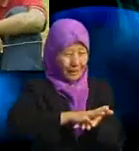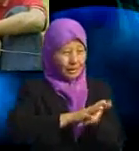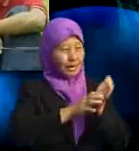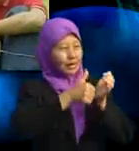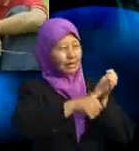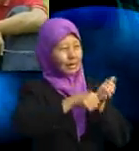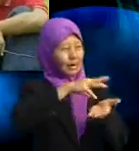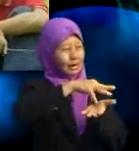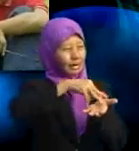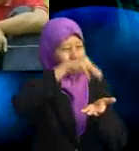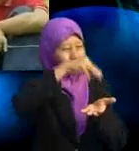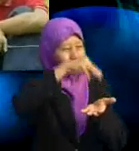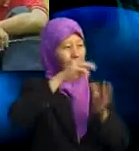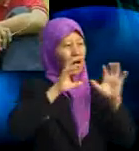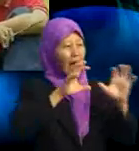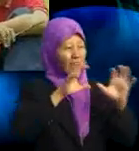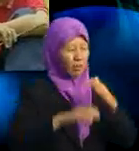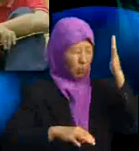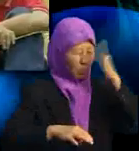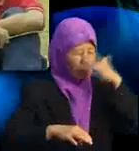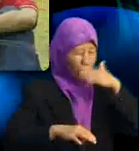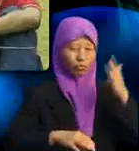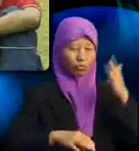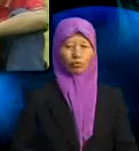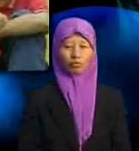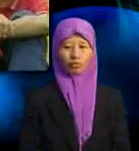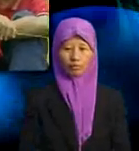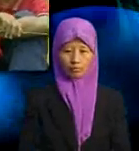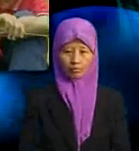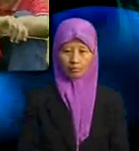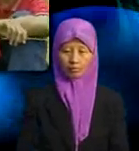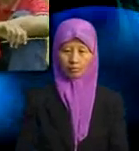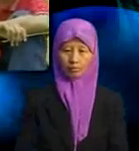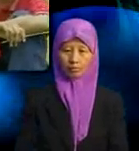abang terpijak tai anjing. Busuk, ustaz.